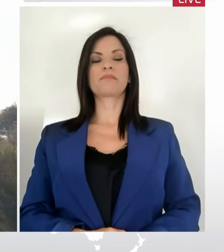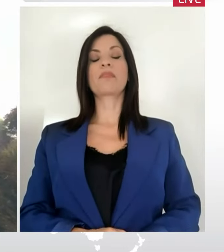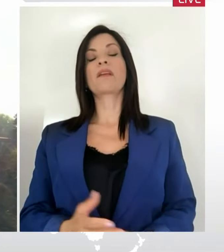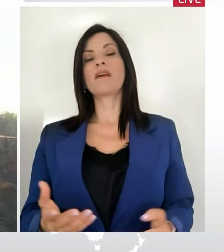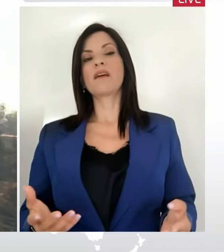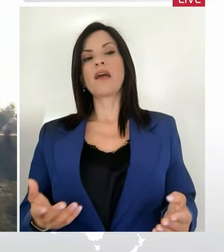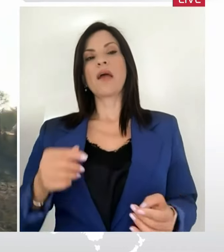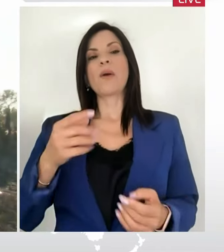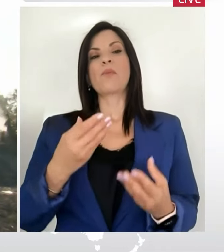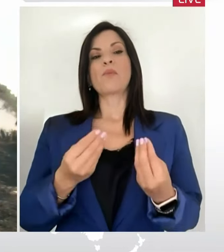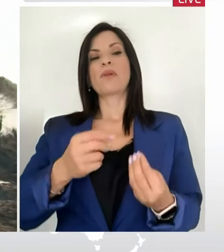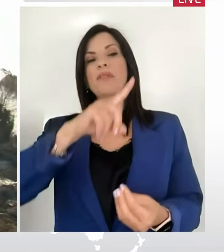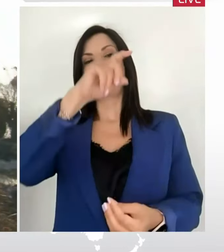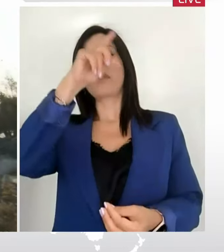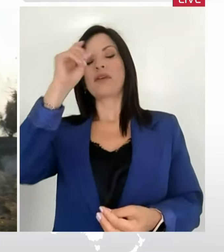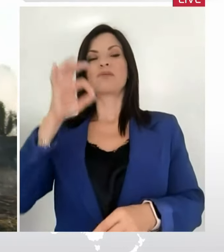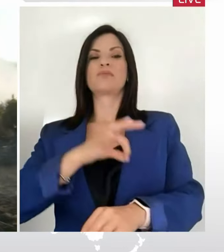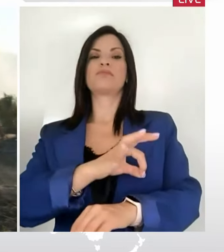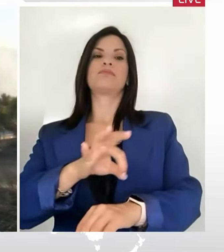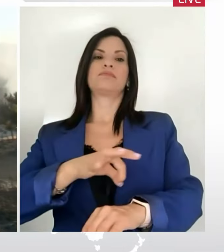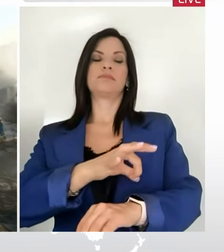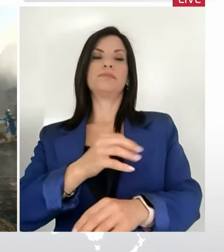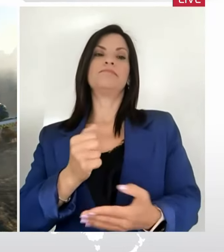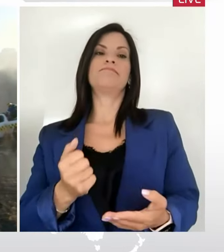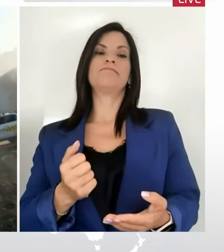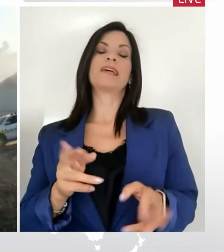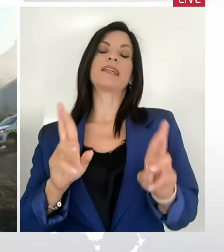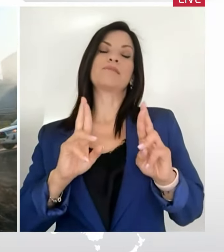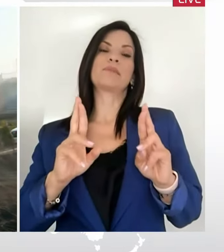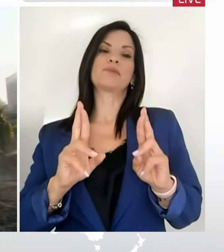Έρικα. Ελπίσουμε ότι η πύρινη λέλαπα θα τεθεί υπό περιορισμό το συντομότερο.